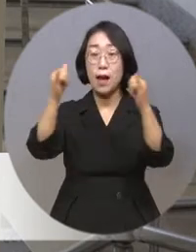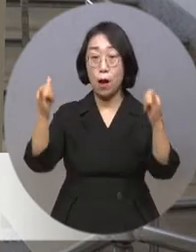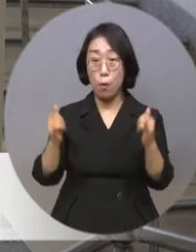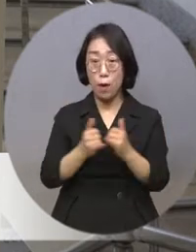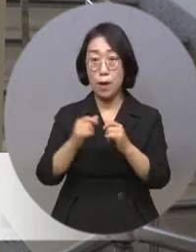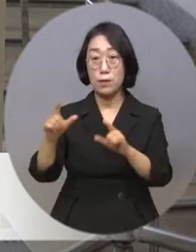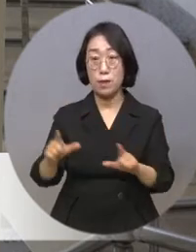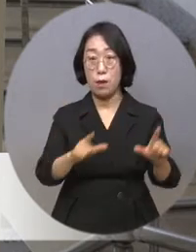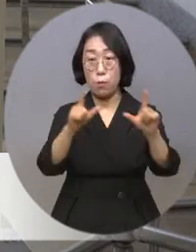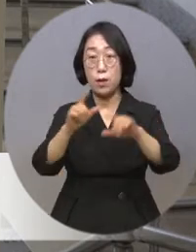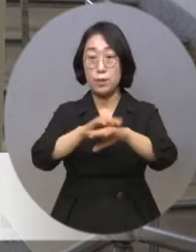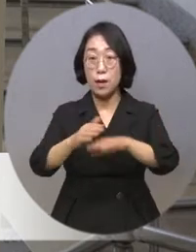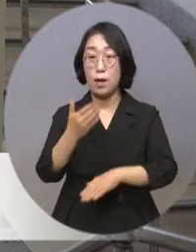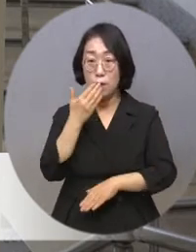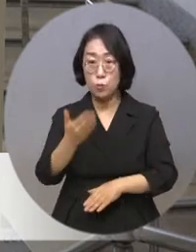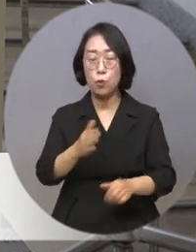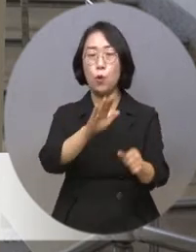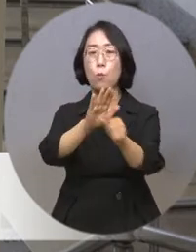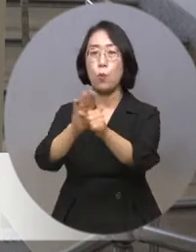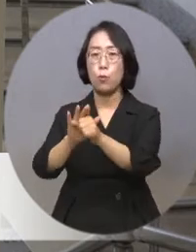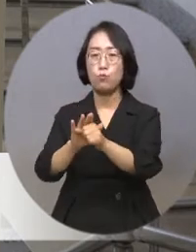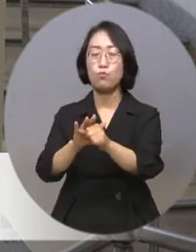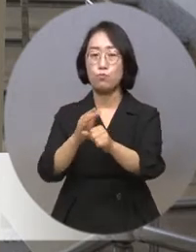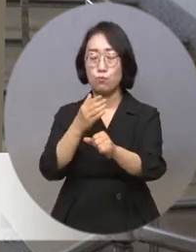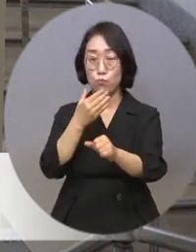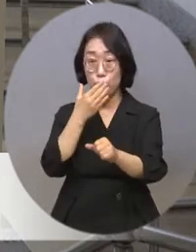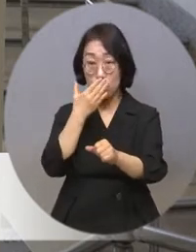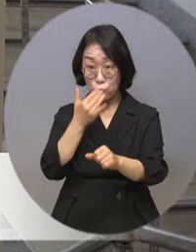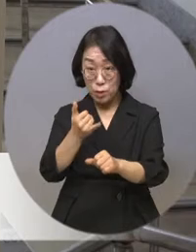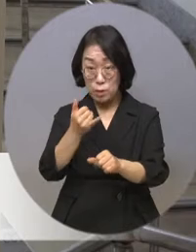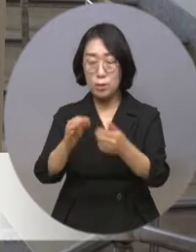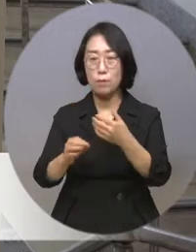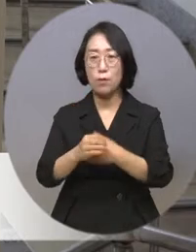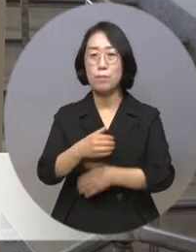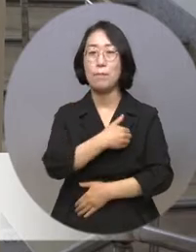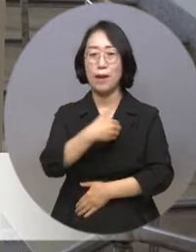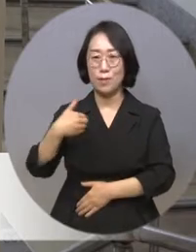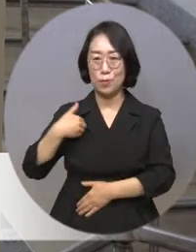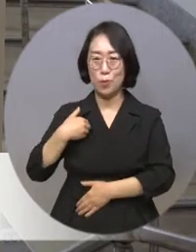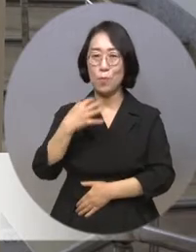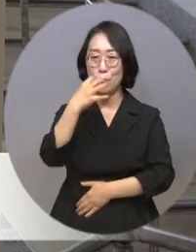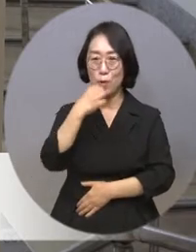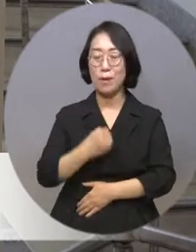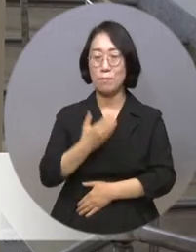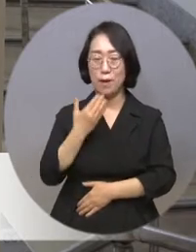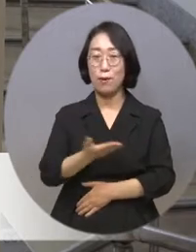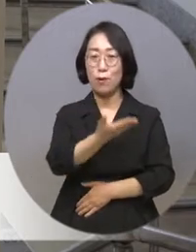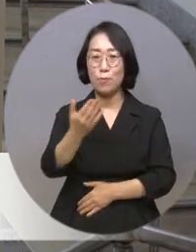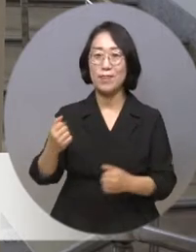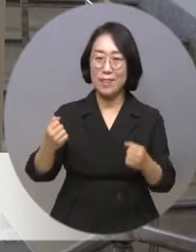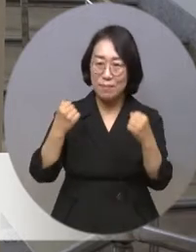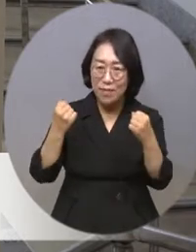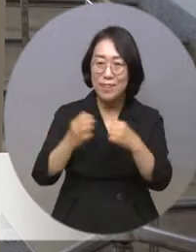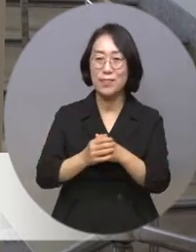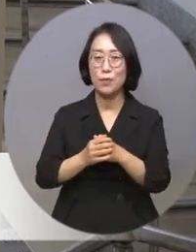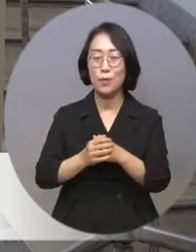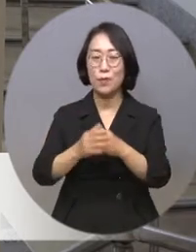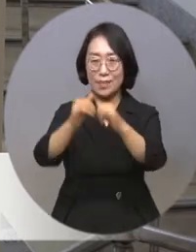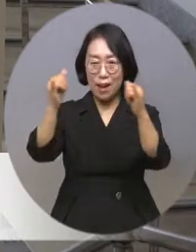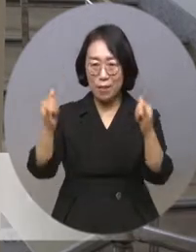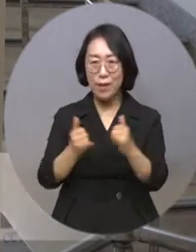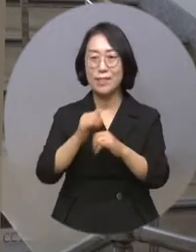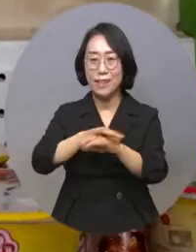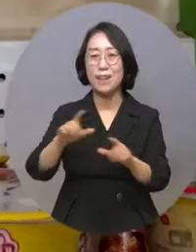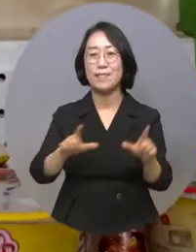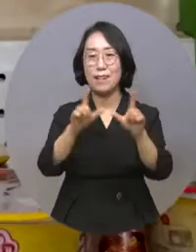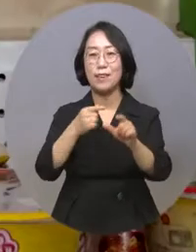있는데 보탬이 될 수 있다면 상당히 큰 보람이 될 것 같습니다. 힘내시고 사회에 적응하셨으면